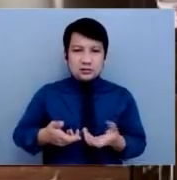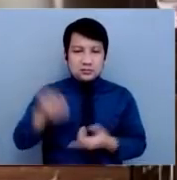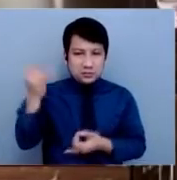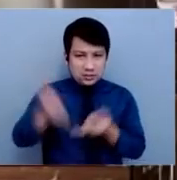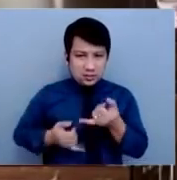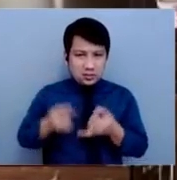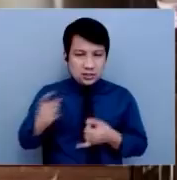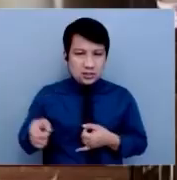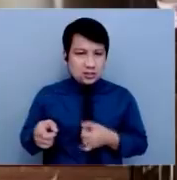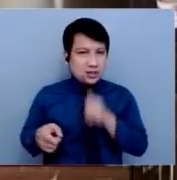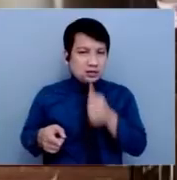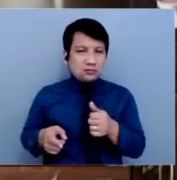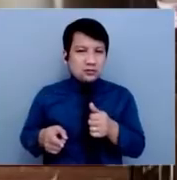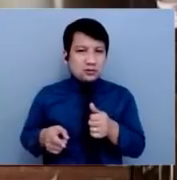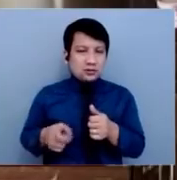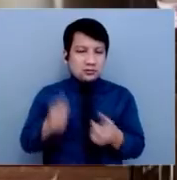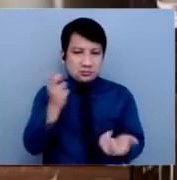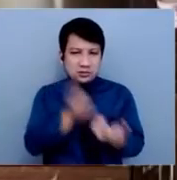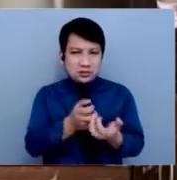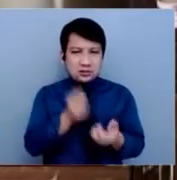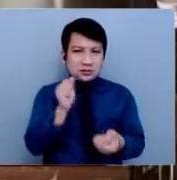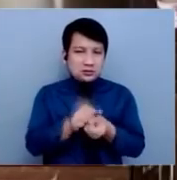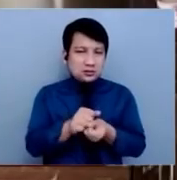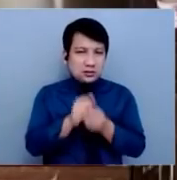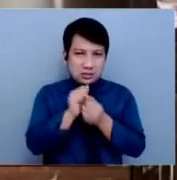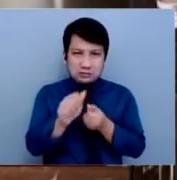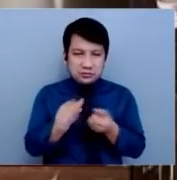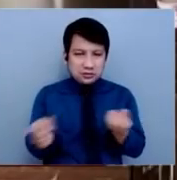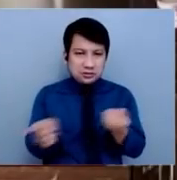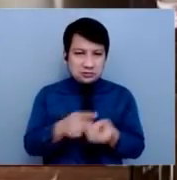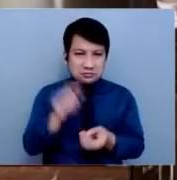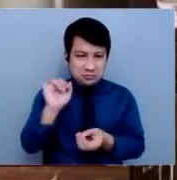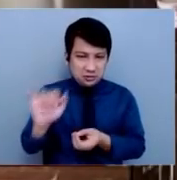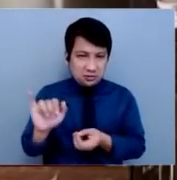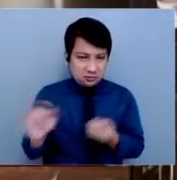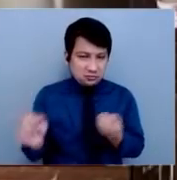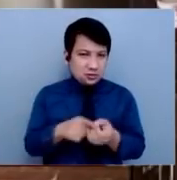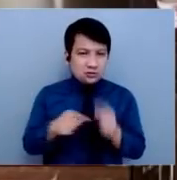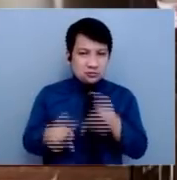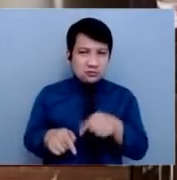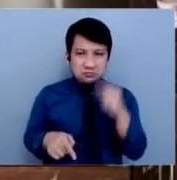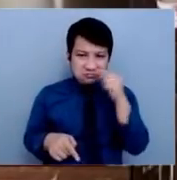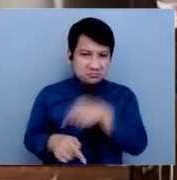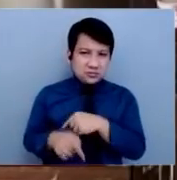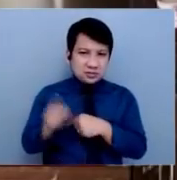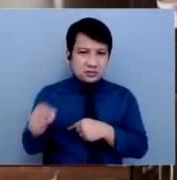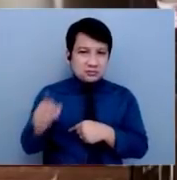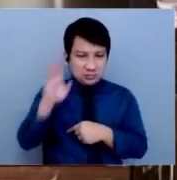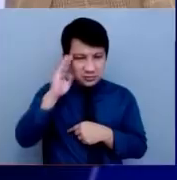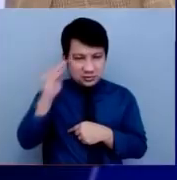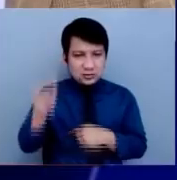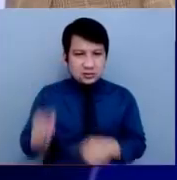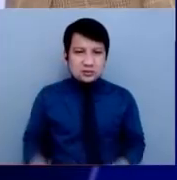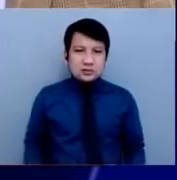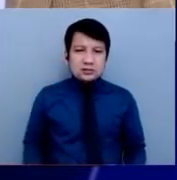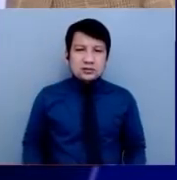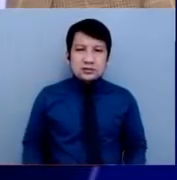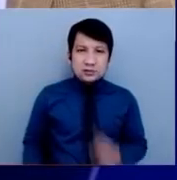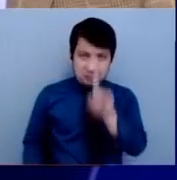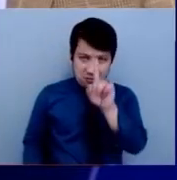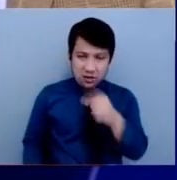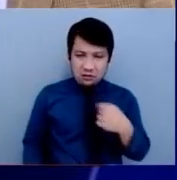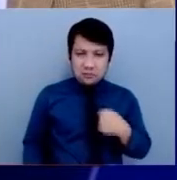sinabi nila na hindi naman pala siya saklaw nung perpetual disqualification, so hindi siya nagsinungaling. Ako isa na lang, attorney. So